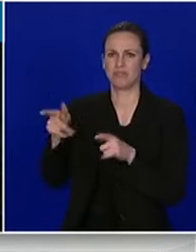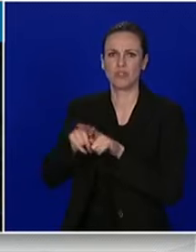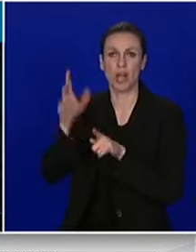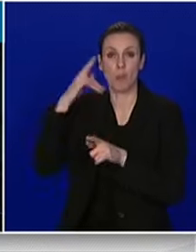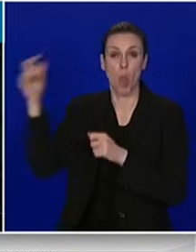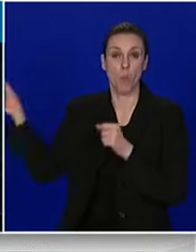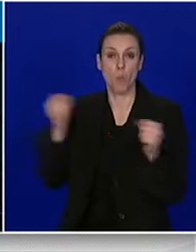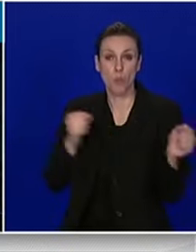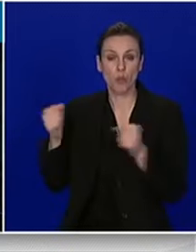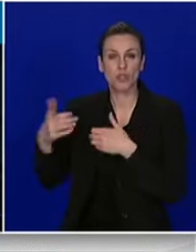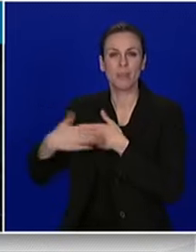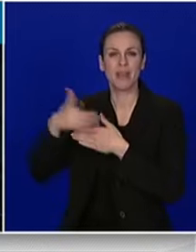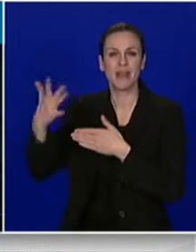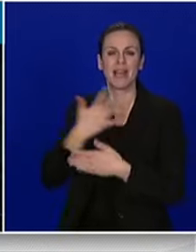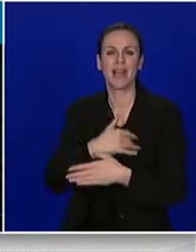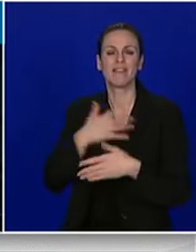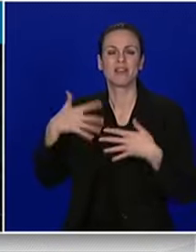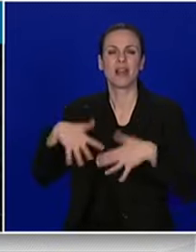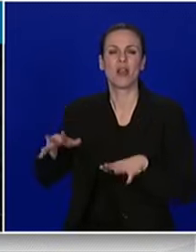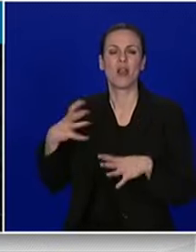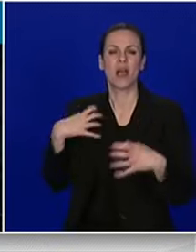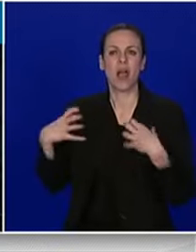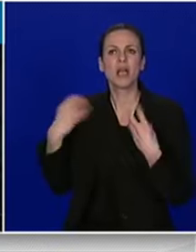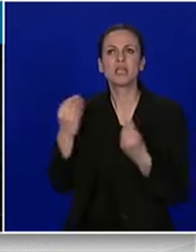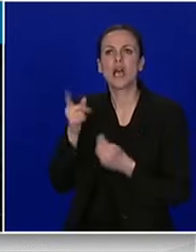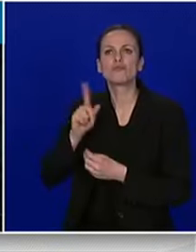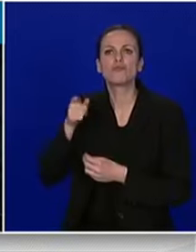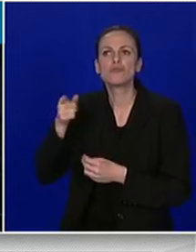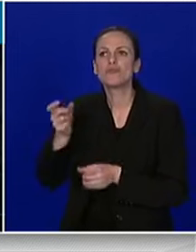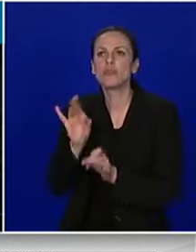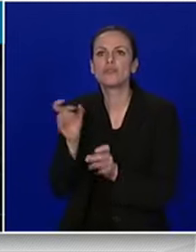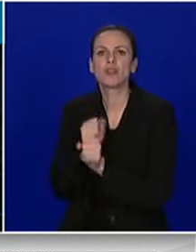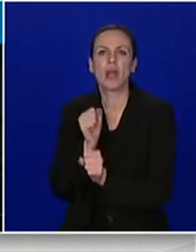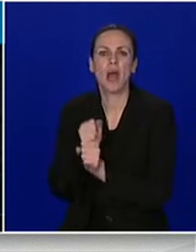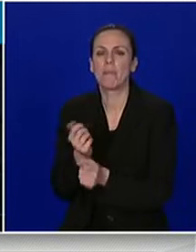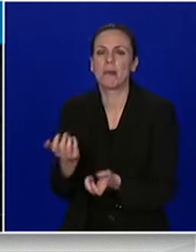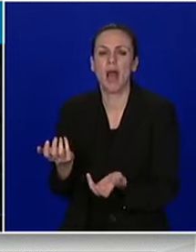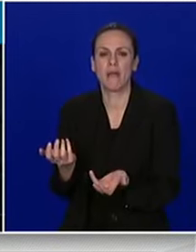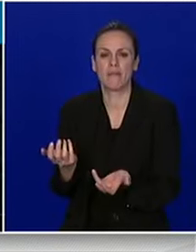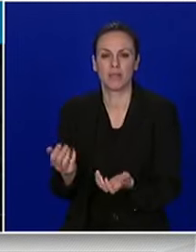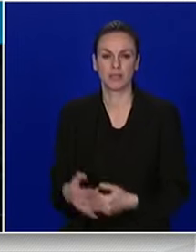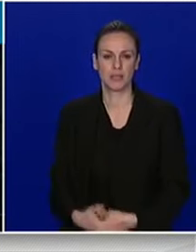tučnjavu ispred HNK. Zašto se ne reagira u tim slučajevima?